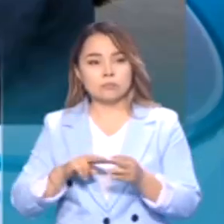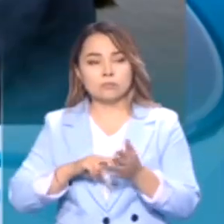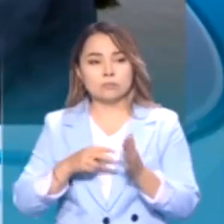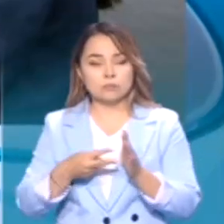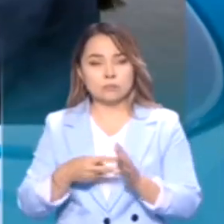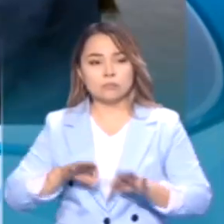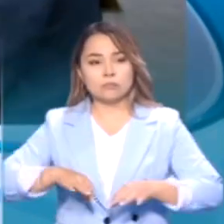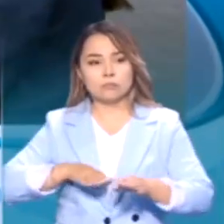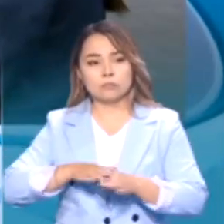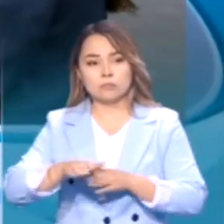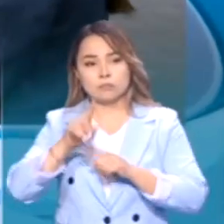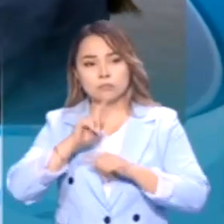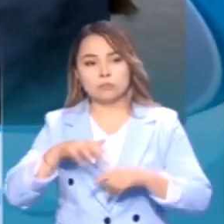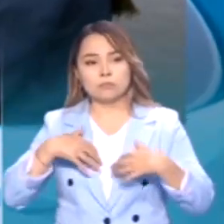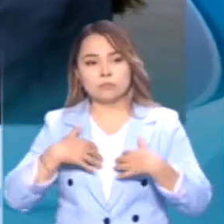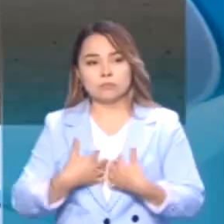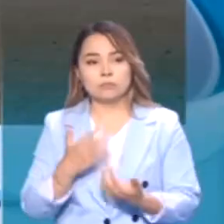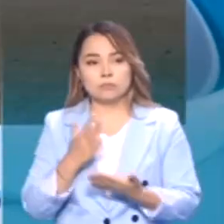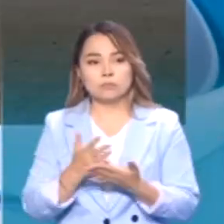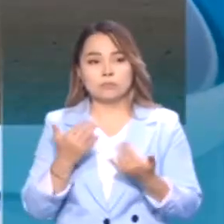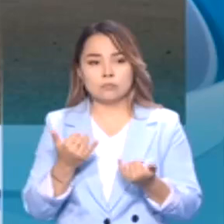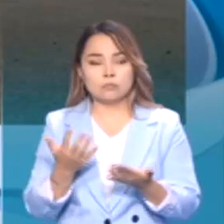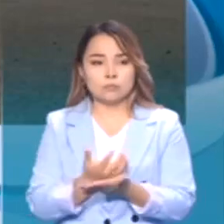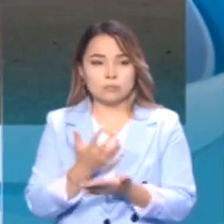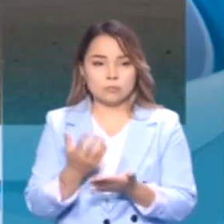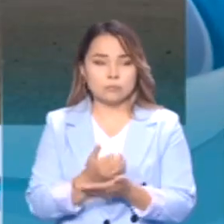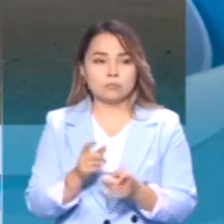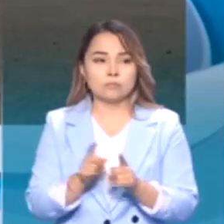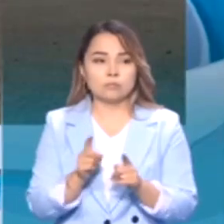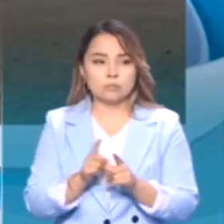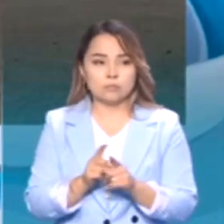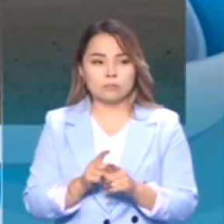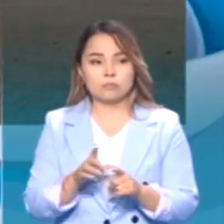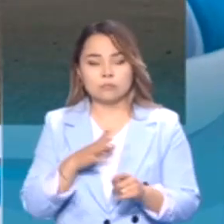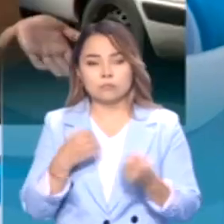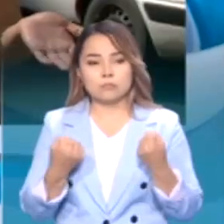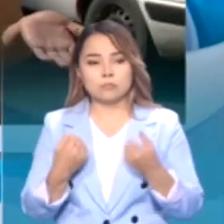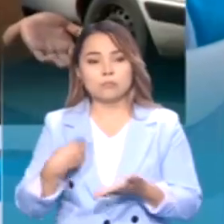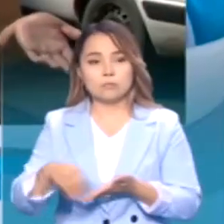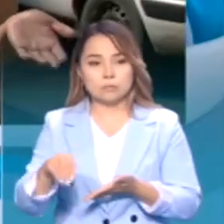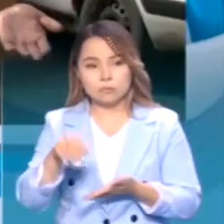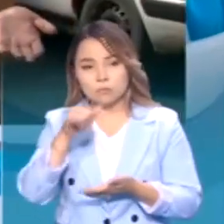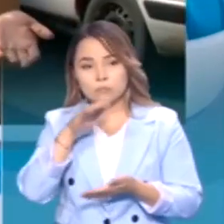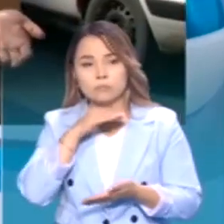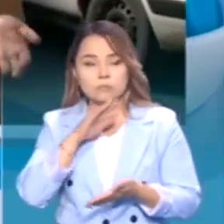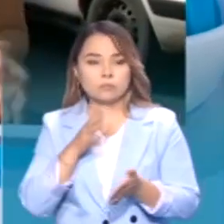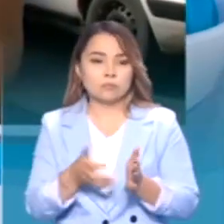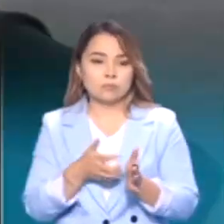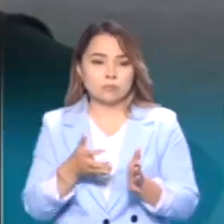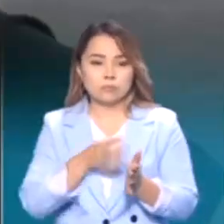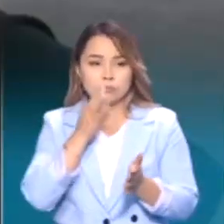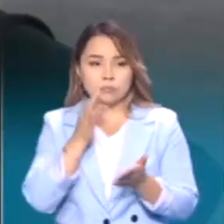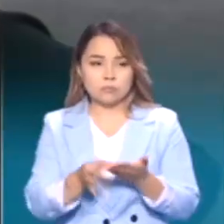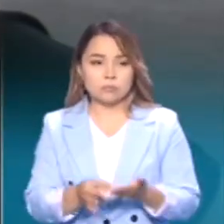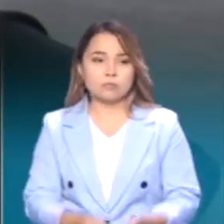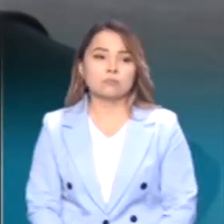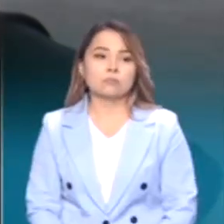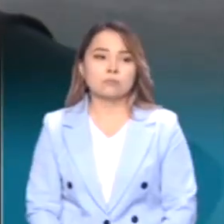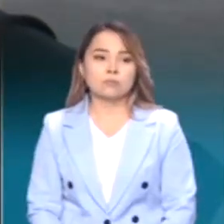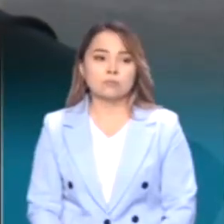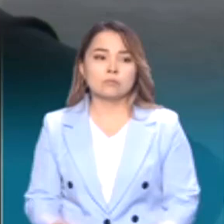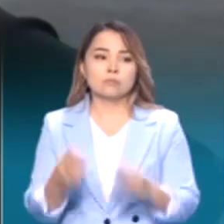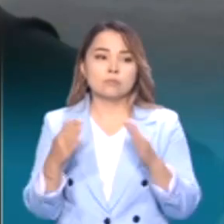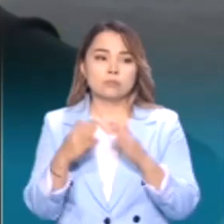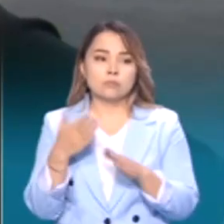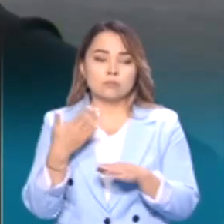жоспарының жүзеге аспайтынына қынжылады. Себебі табысым нарықтан темір тұлпар алуға жетпейді деп отыр. Өйткені